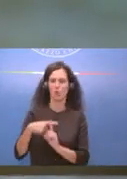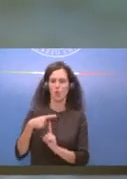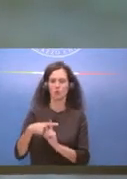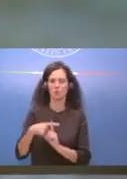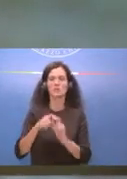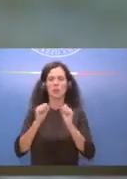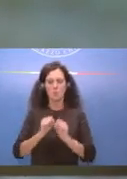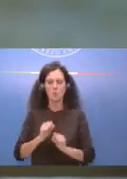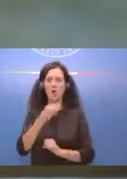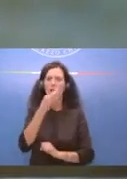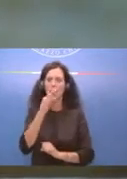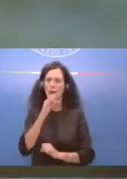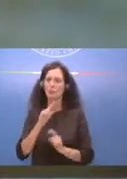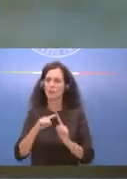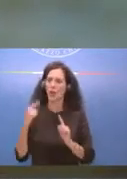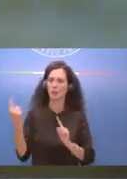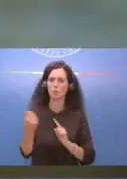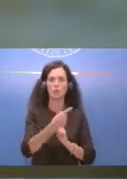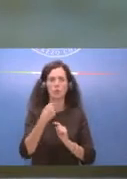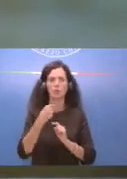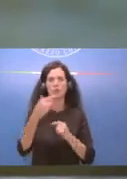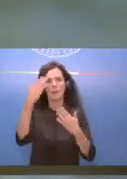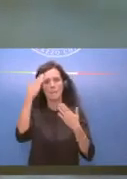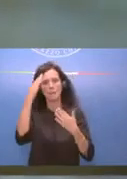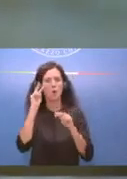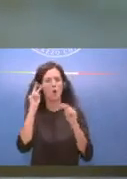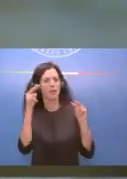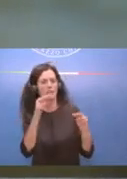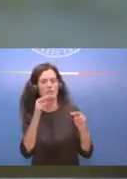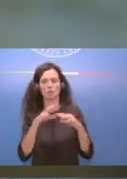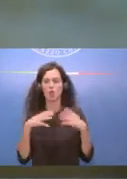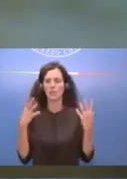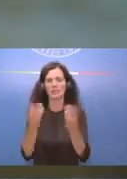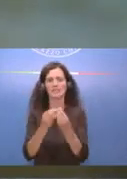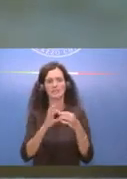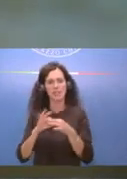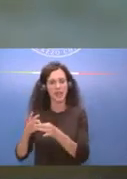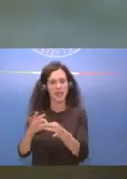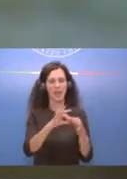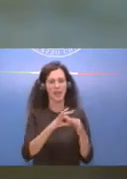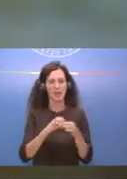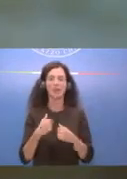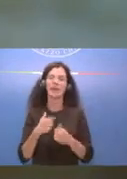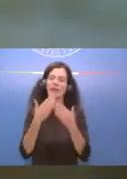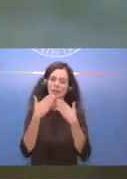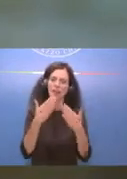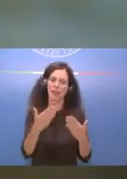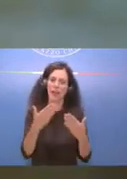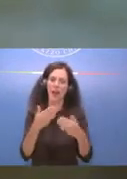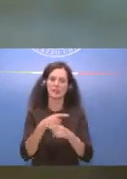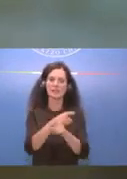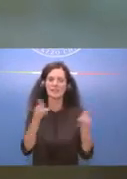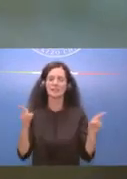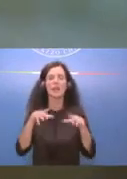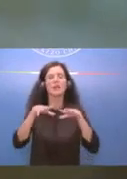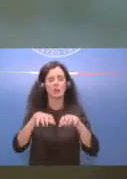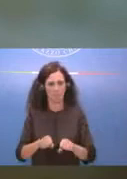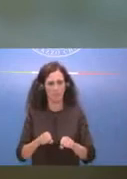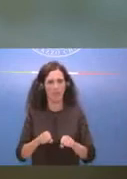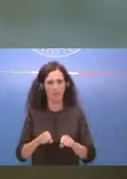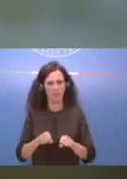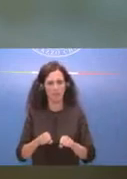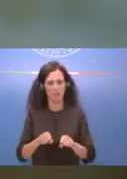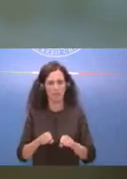memory and vision thank you thank you so much for your commitment ed a wish